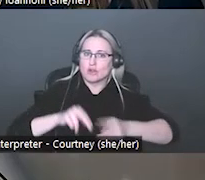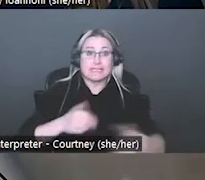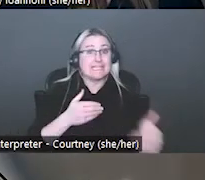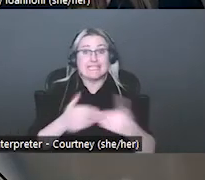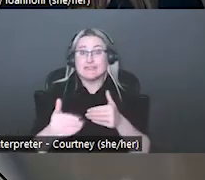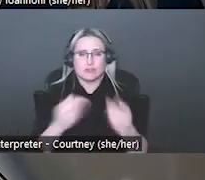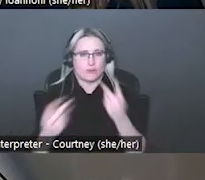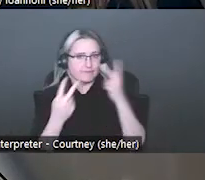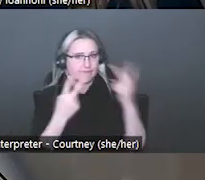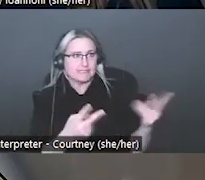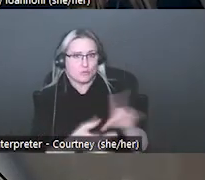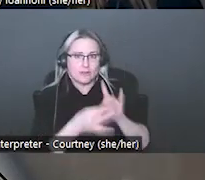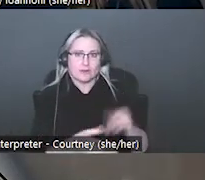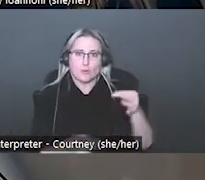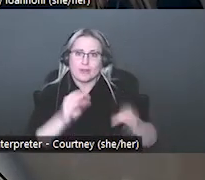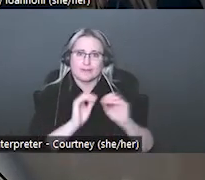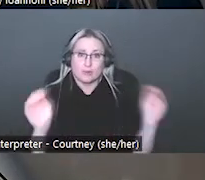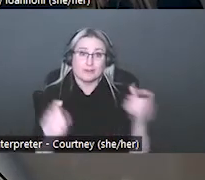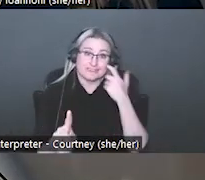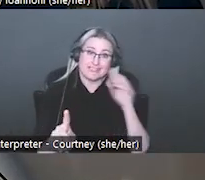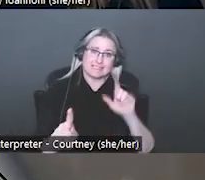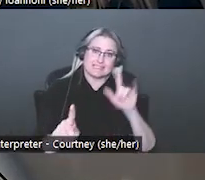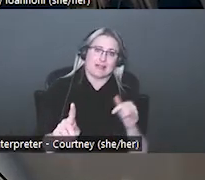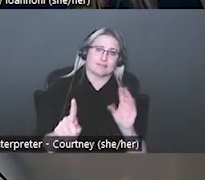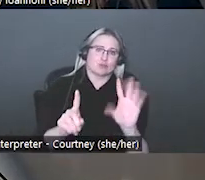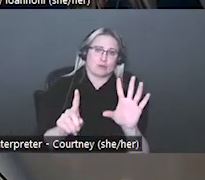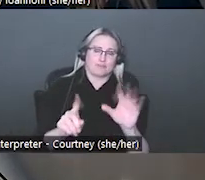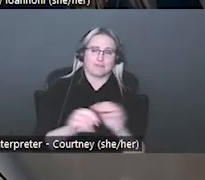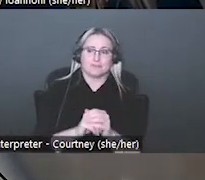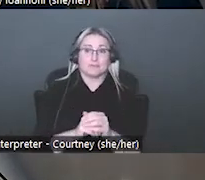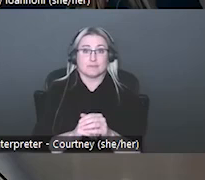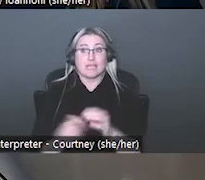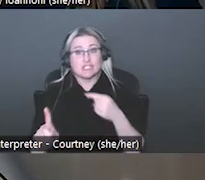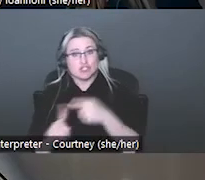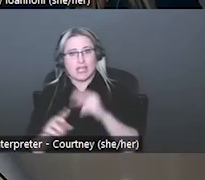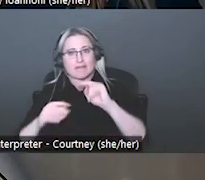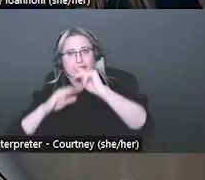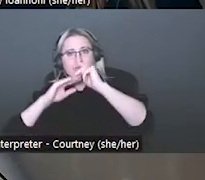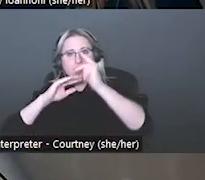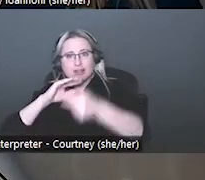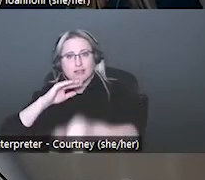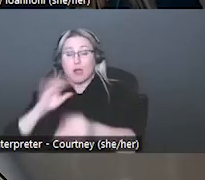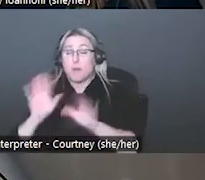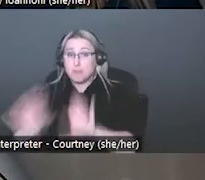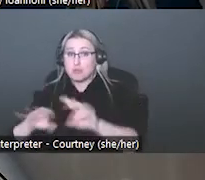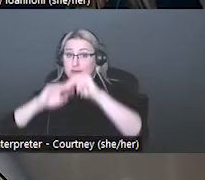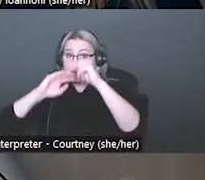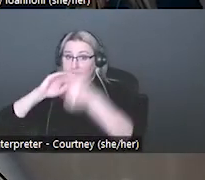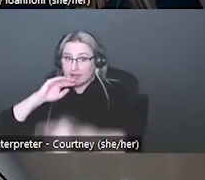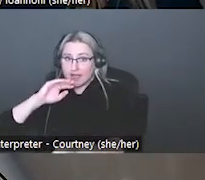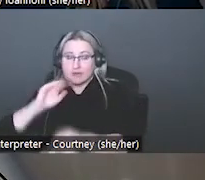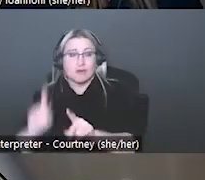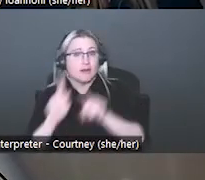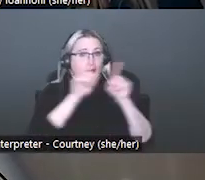du médecin qui indique toujours qu'il faut perdre du poids, même si ça n'a rien à voir avec le problème de santé? Sally est allée consulter le